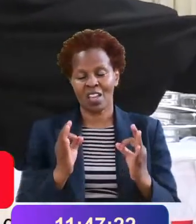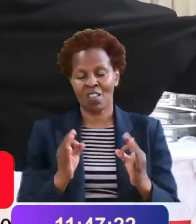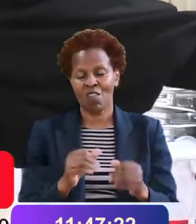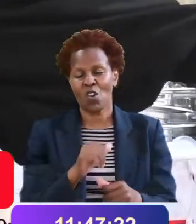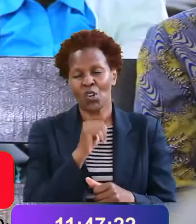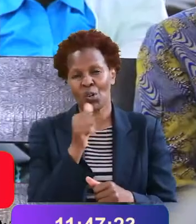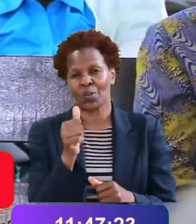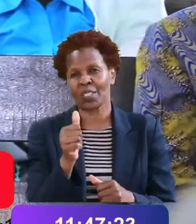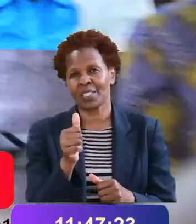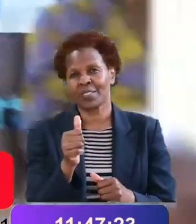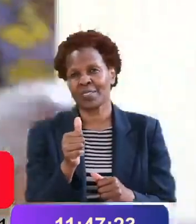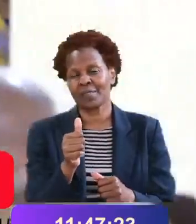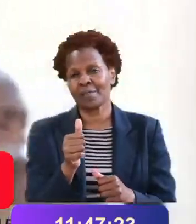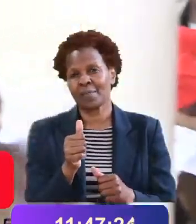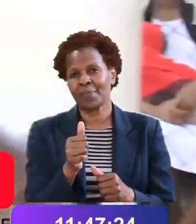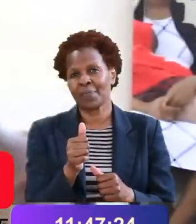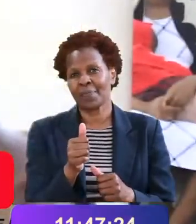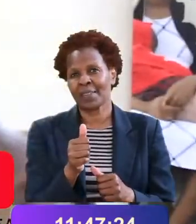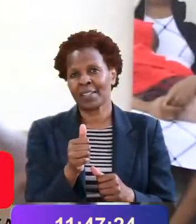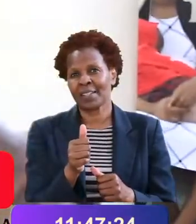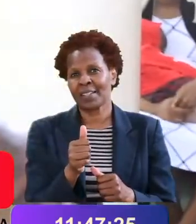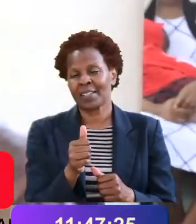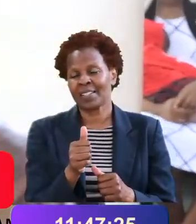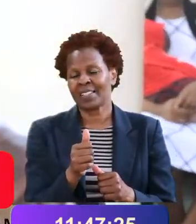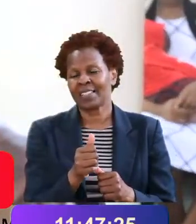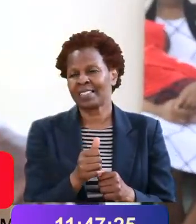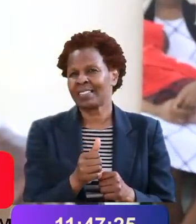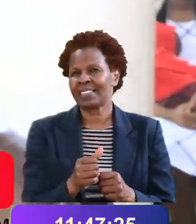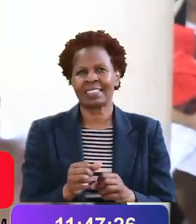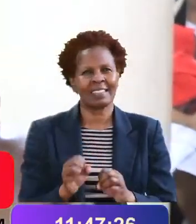Hallelujah. It doesn't matter